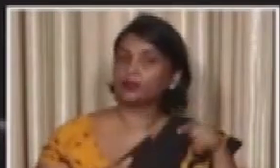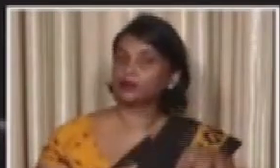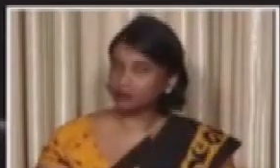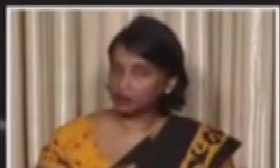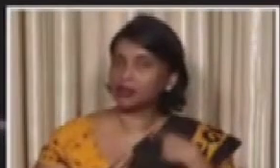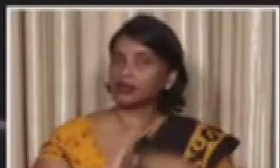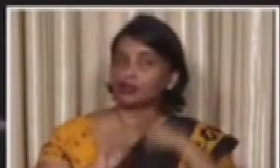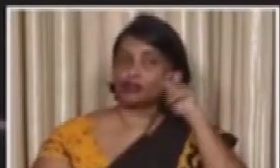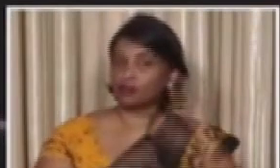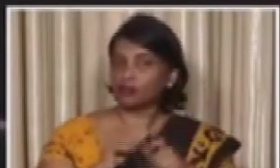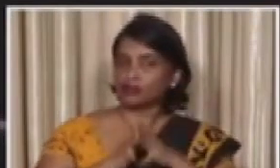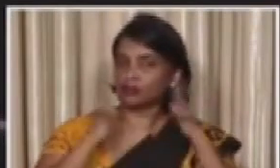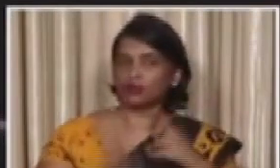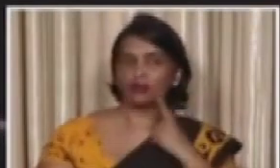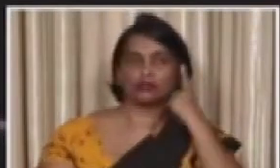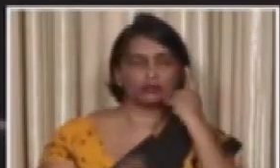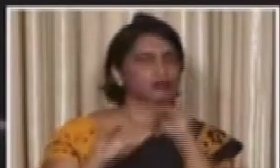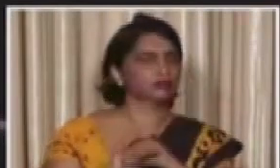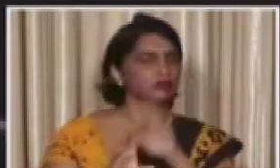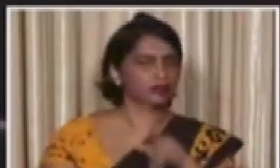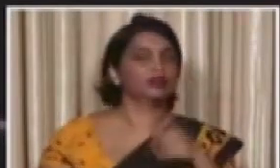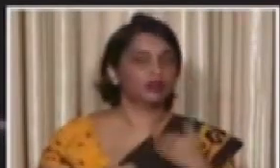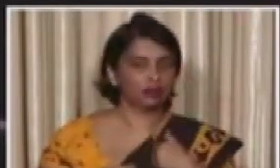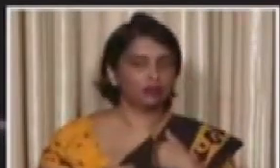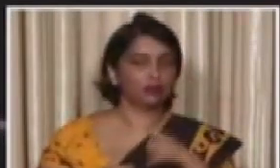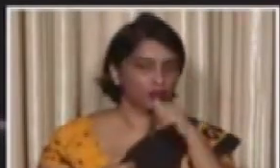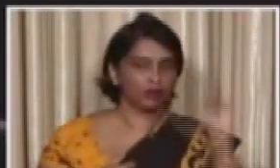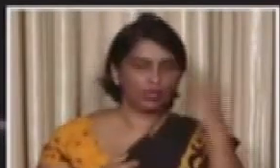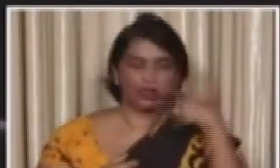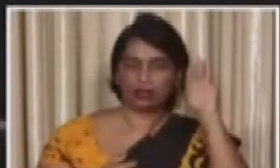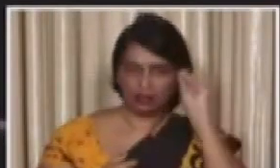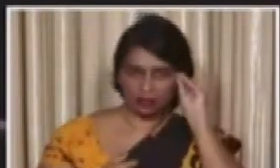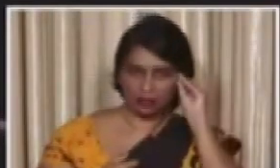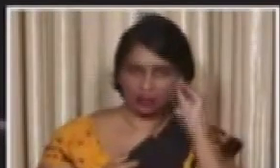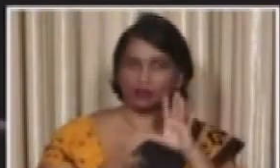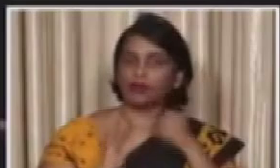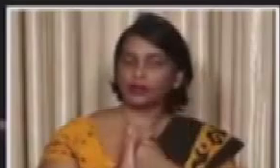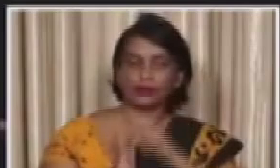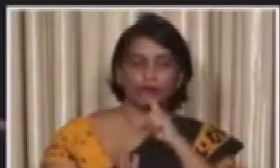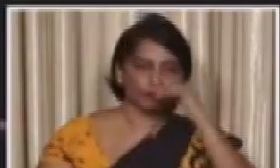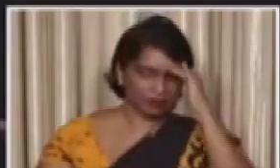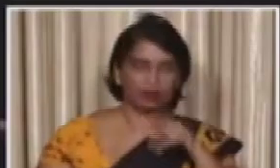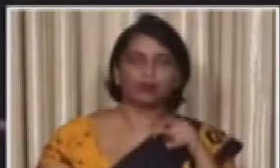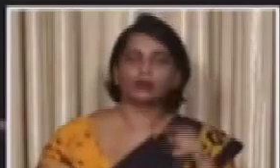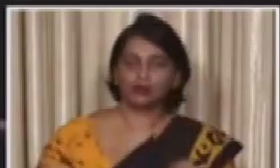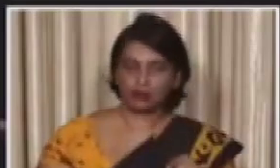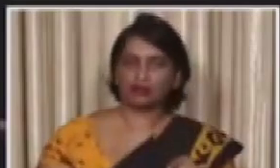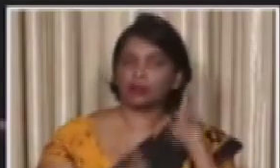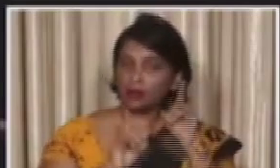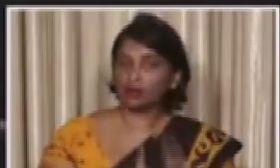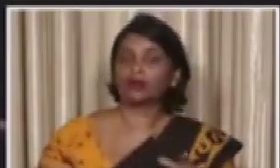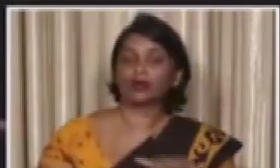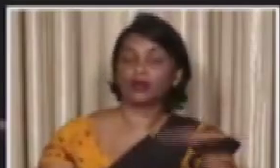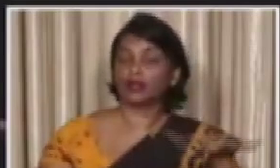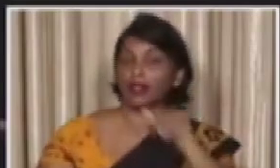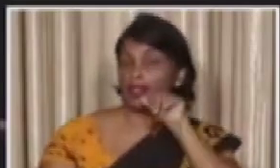රටේ ජනතාව වඩාත් බුද්ධිමත් වී ඇති බව අපි සවම තේරුම් ගත යුතුයි. ගරු කතානායක තුමනි, ඒක තමයි මහ